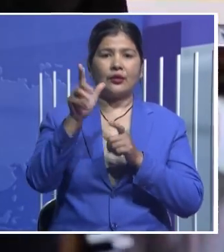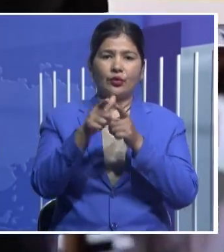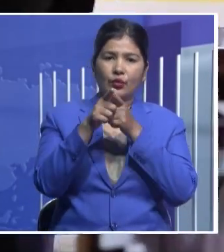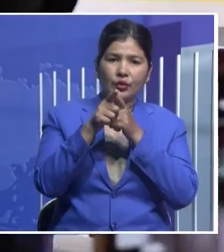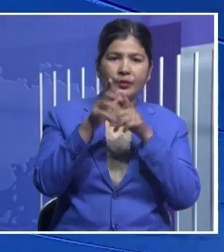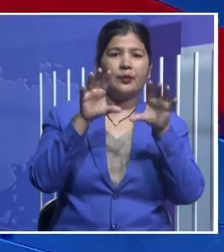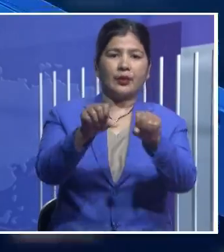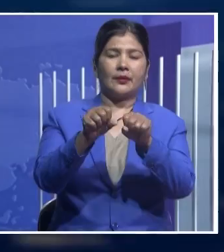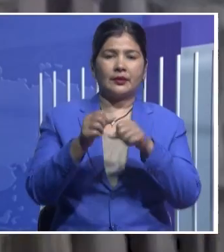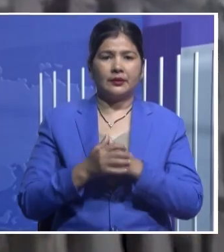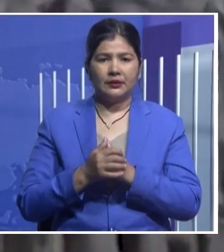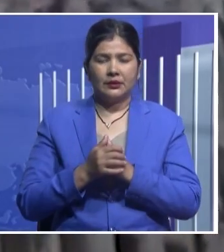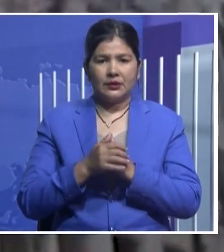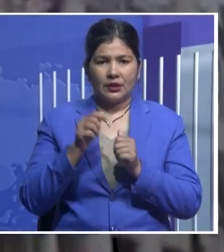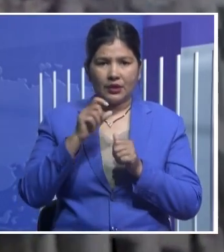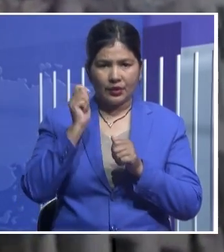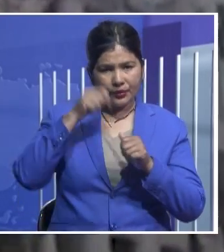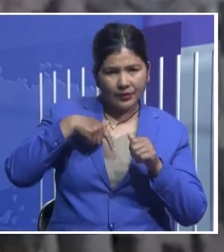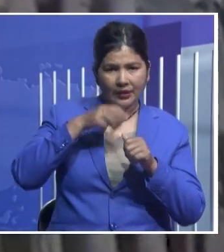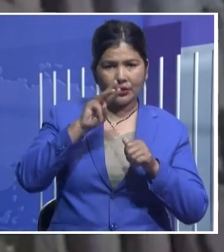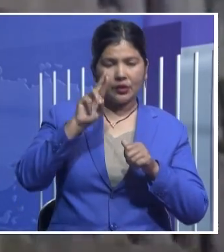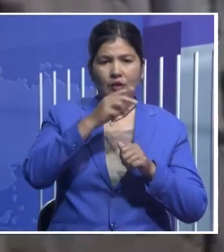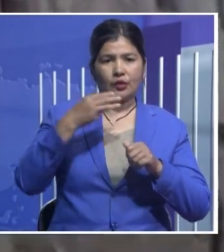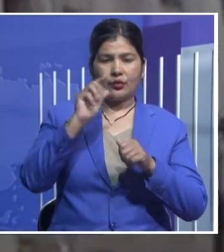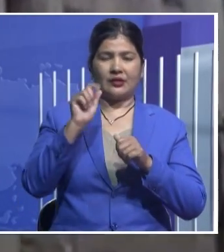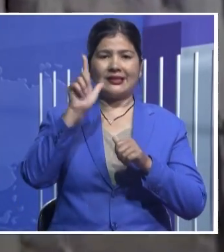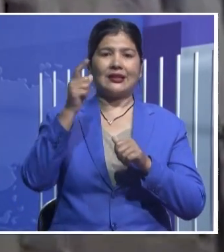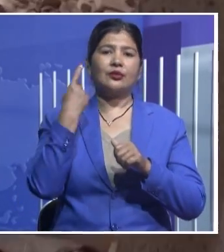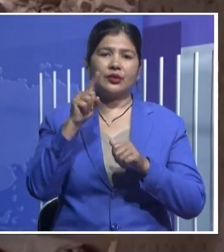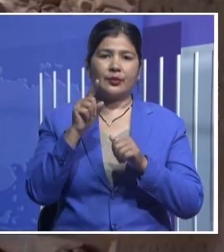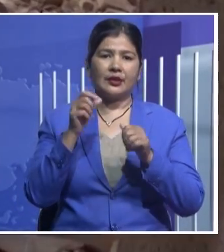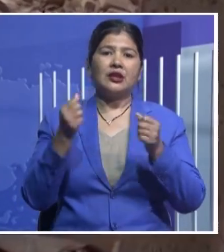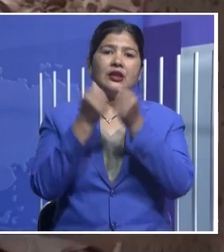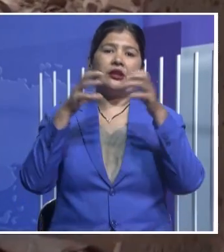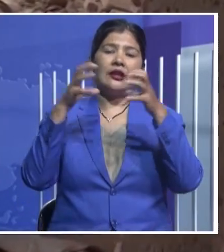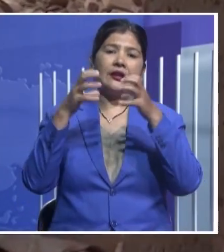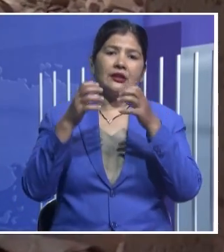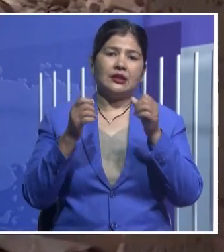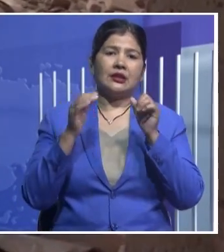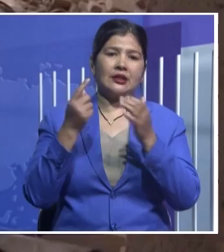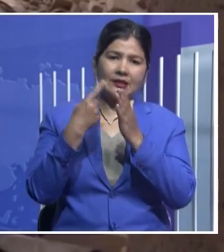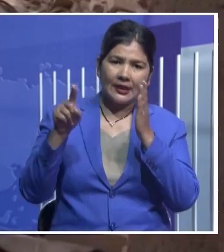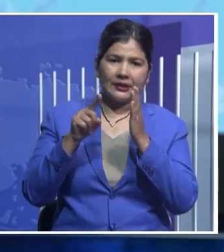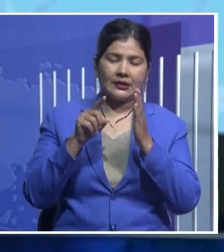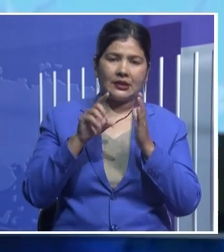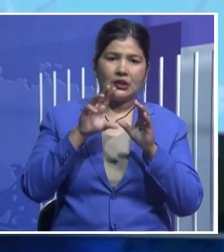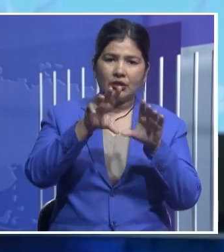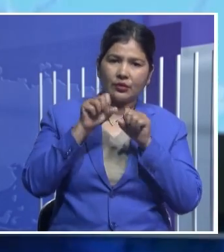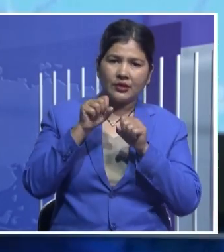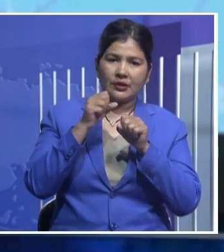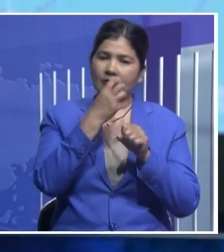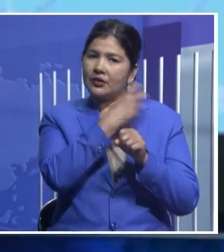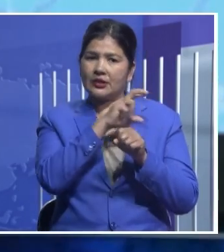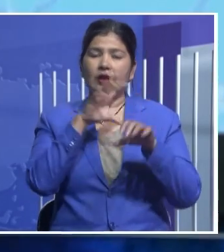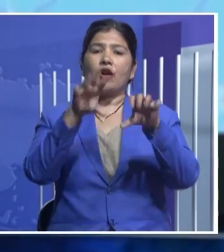बरामद। युक्रेन र रूस बीच सातौं दिन पनि लडाईँ जारी। युक्रेनको दक्षिणी शहर रूसी सेनाको कब्जामा